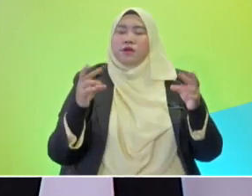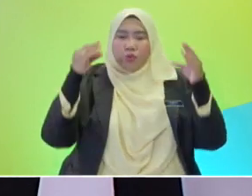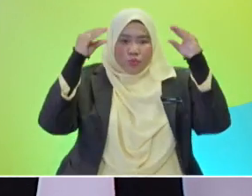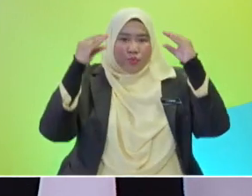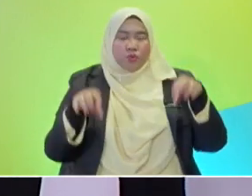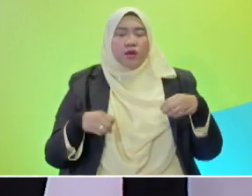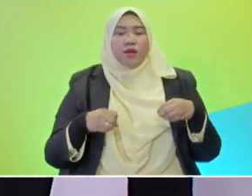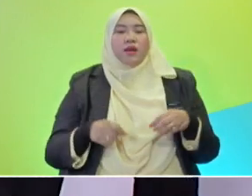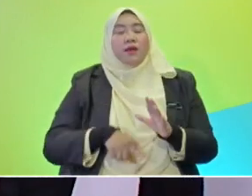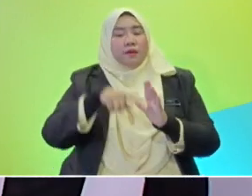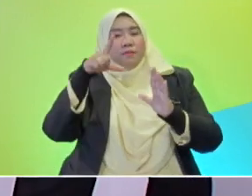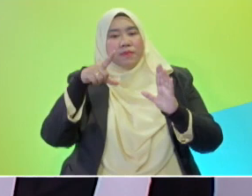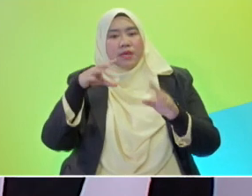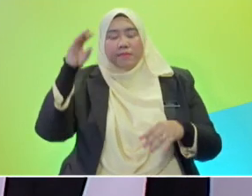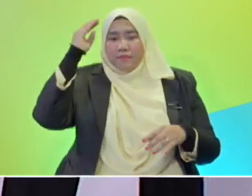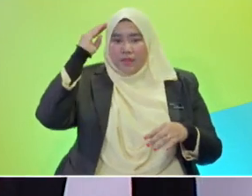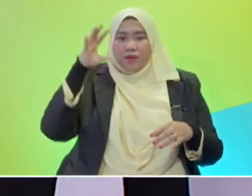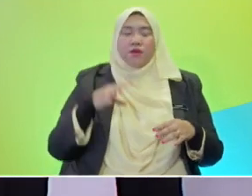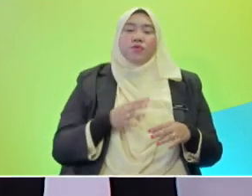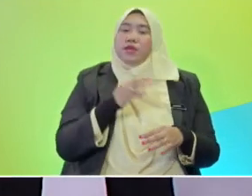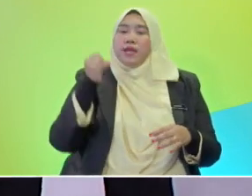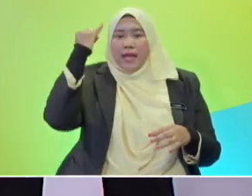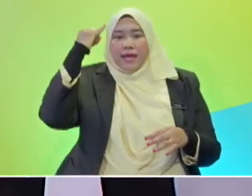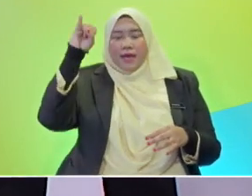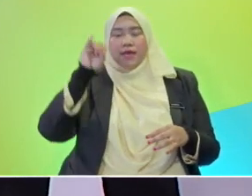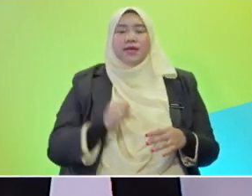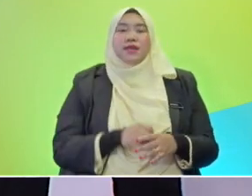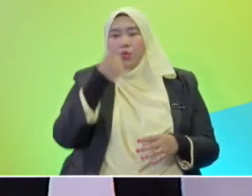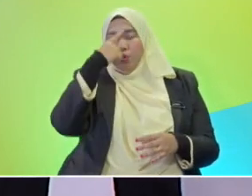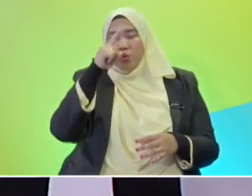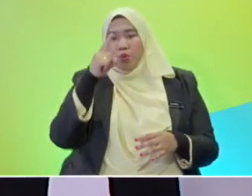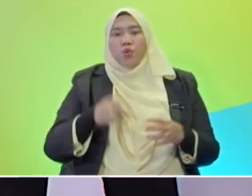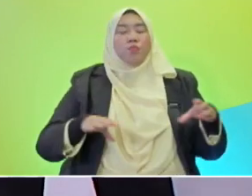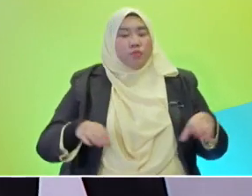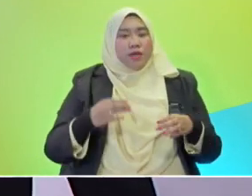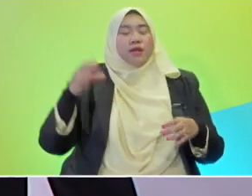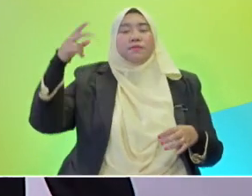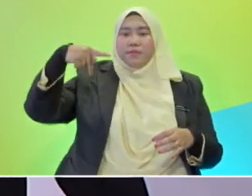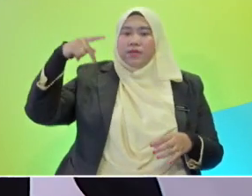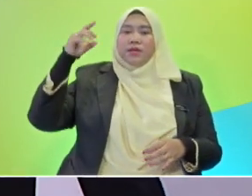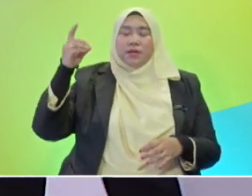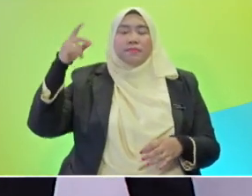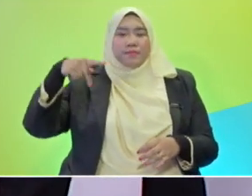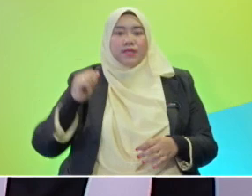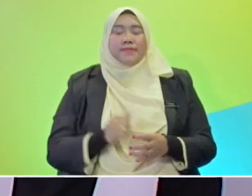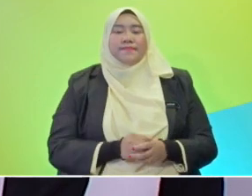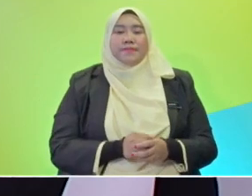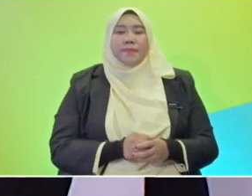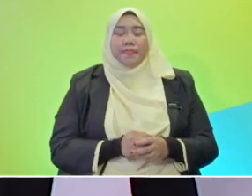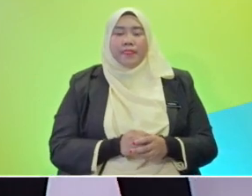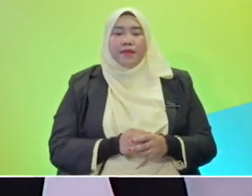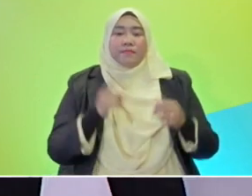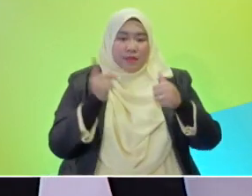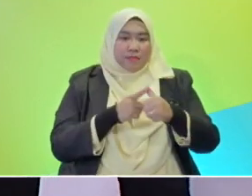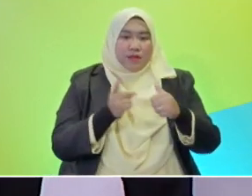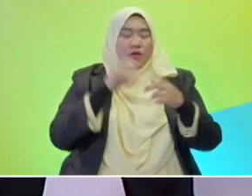mempunyai banyak ideal untuk menjalankan PDP di kelas masing-masing Baiklah pertama sekali objektifnya kita udah